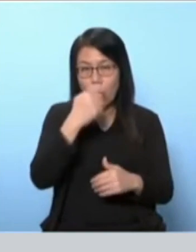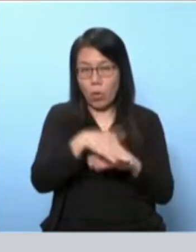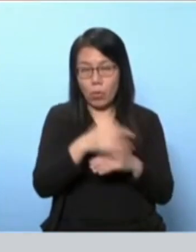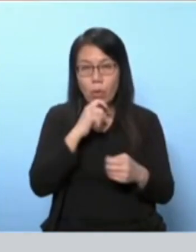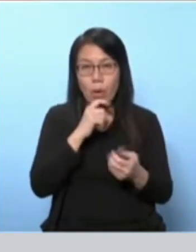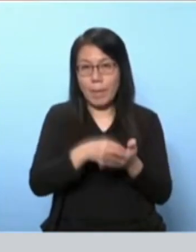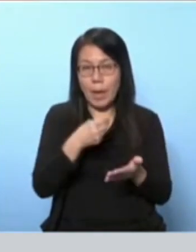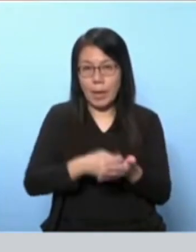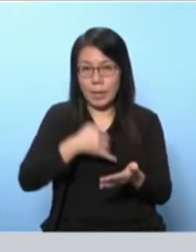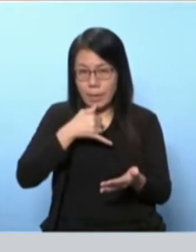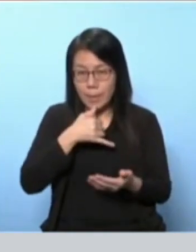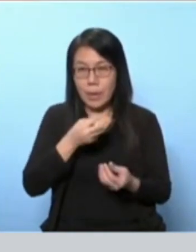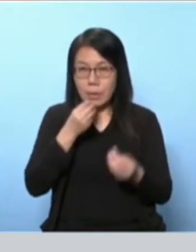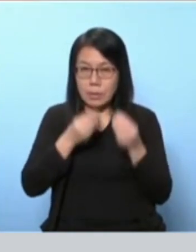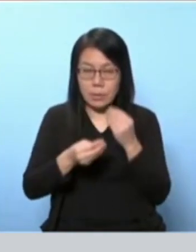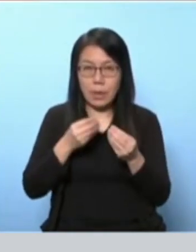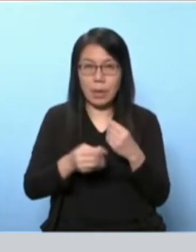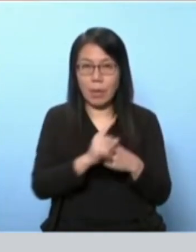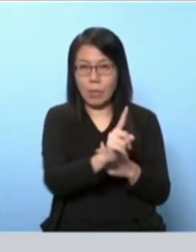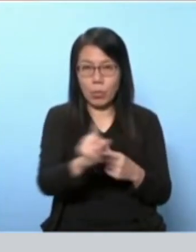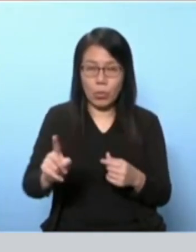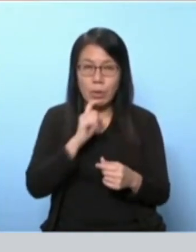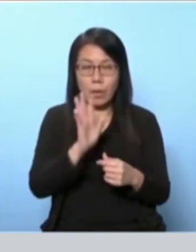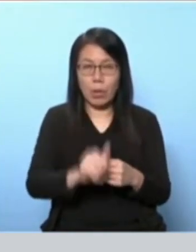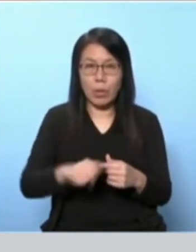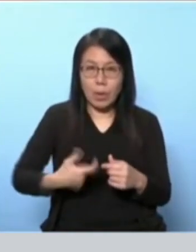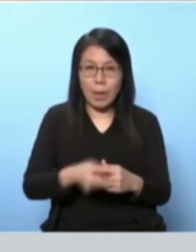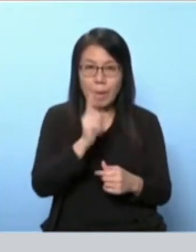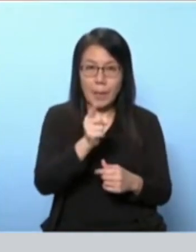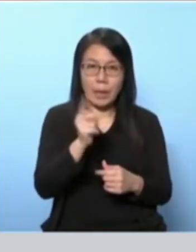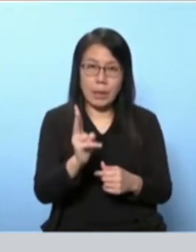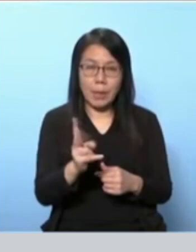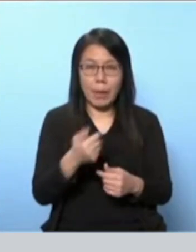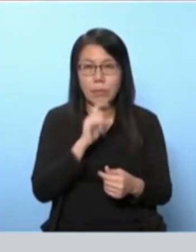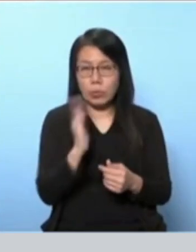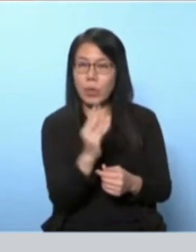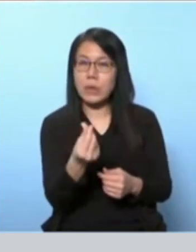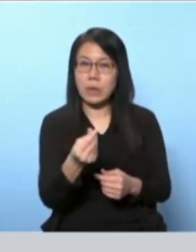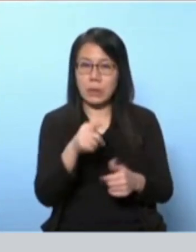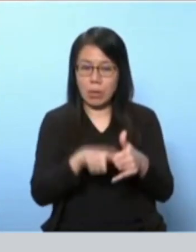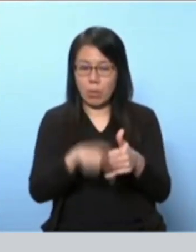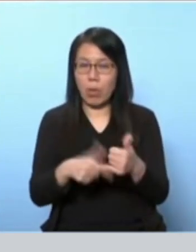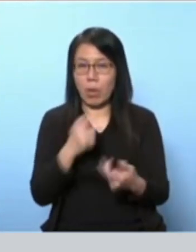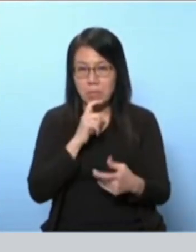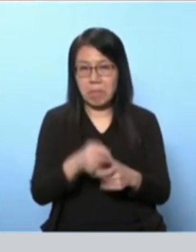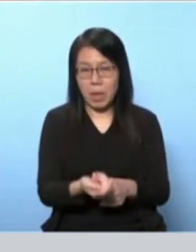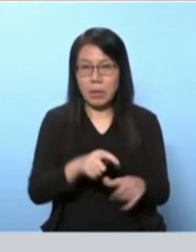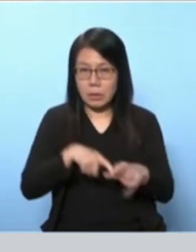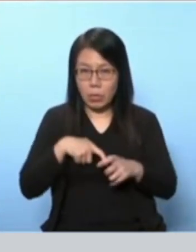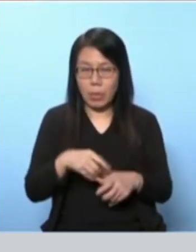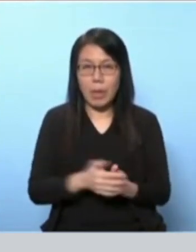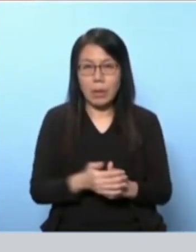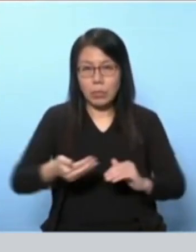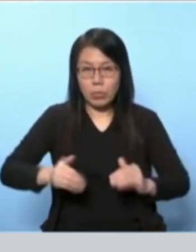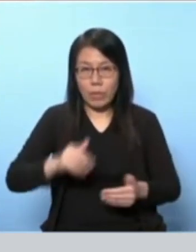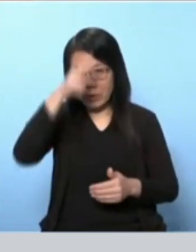買嘅飲品同埋一啲飲食咧，其實每個人都可以使到百幾200港幣咁多嘅一個啲收入。咁但係反觀康文署咧，而